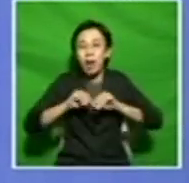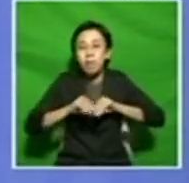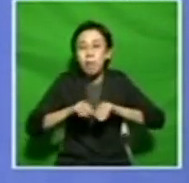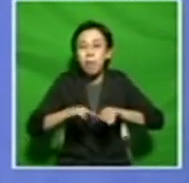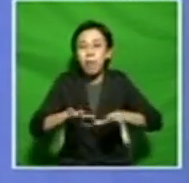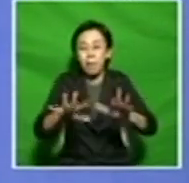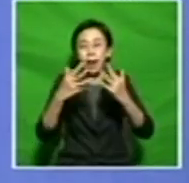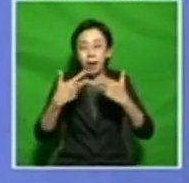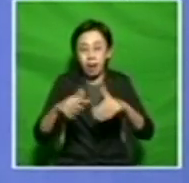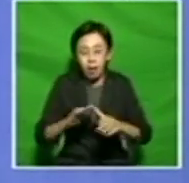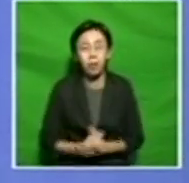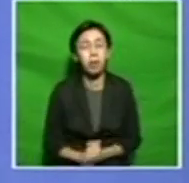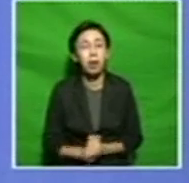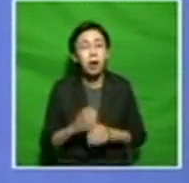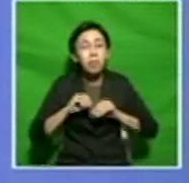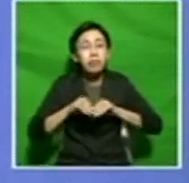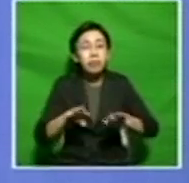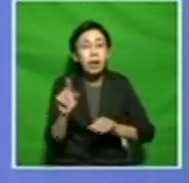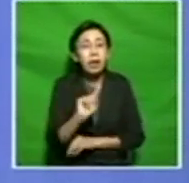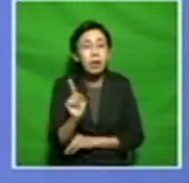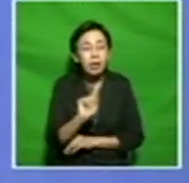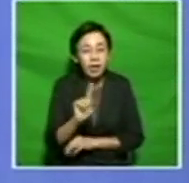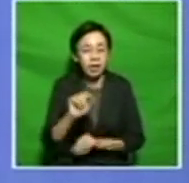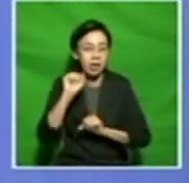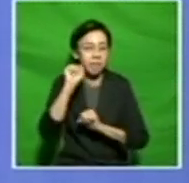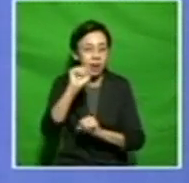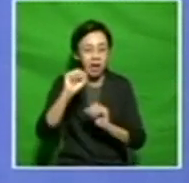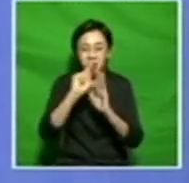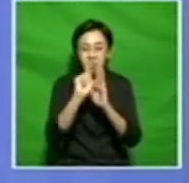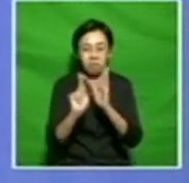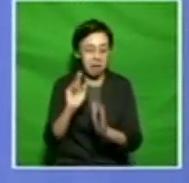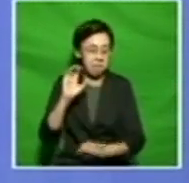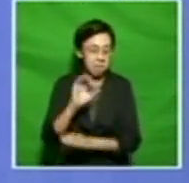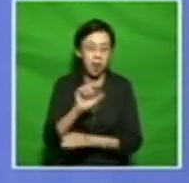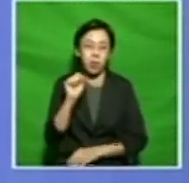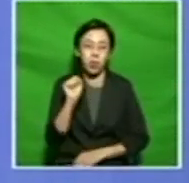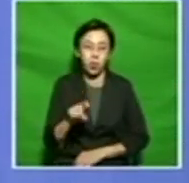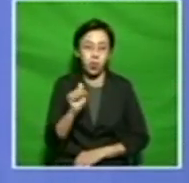ไปแล้วคือประกาศสถานการณ์ฉุกเฉิน